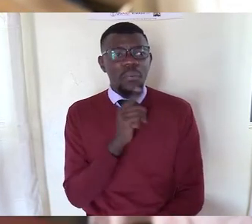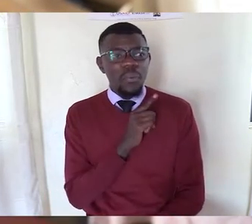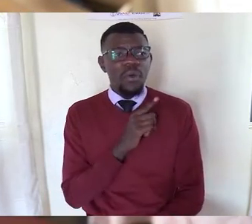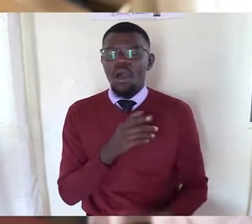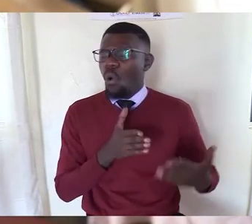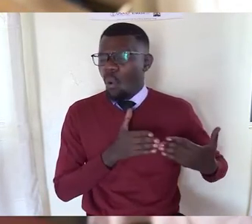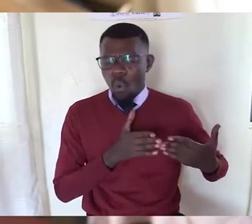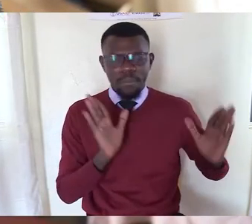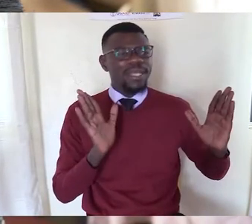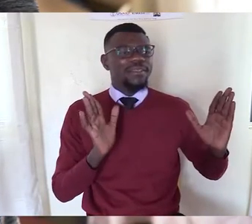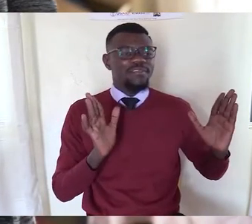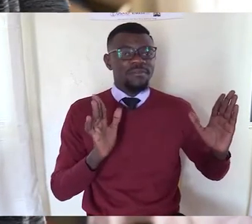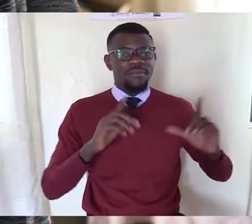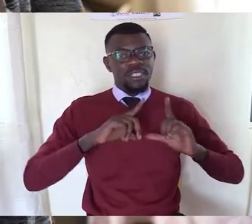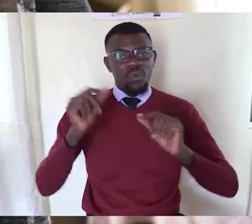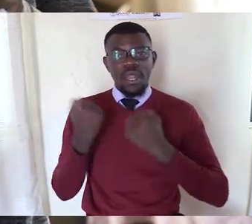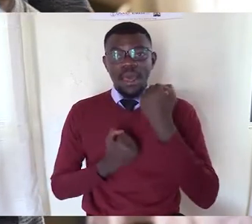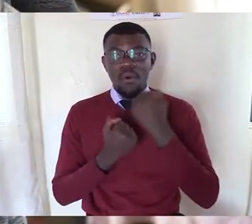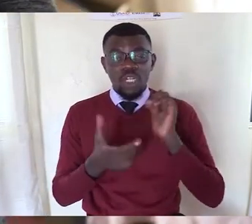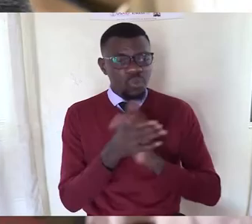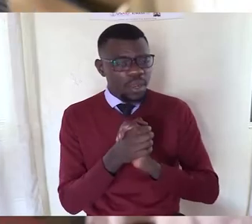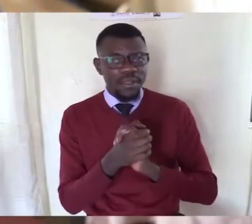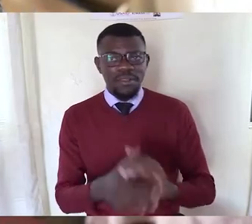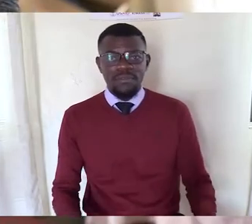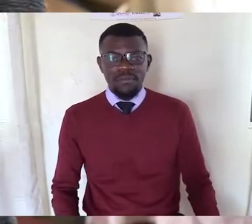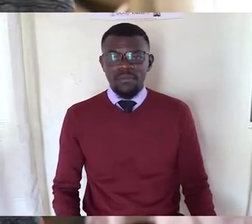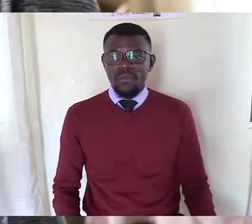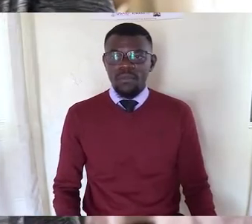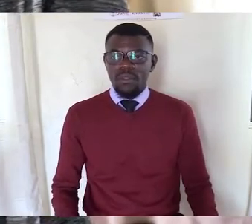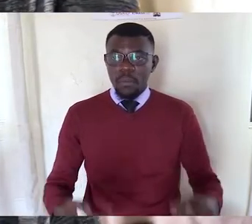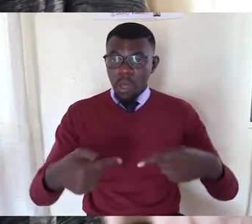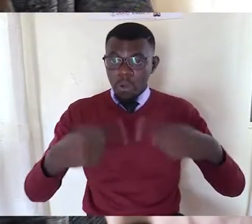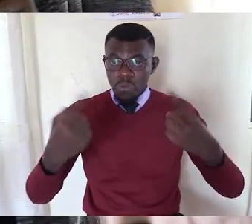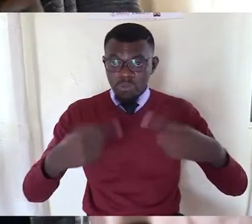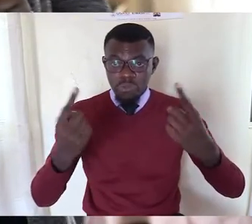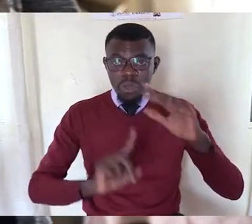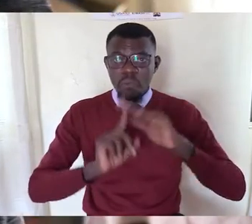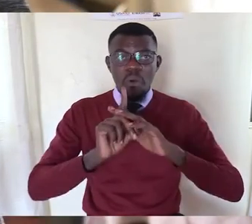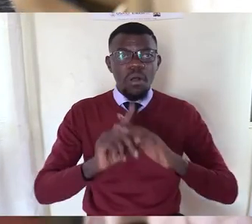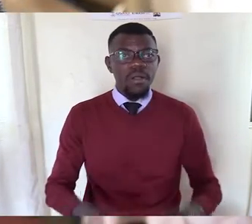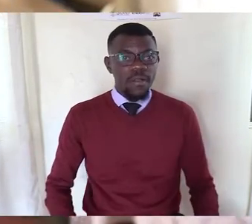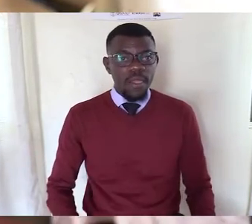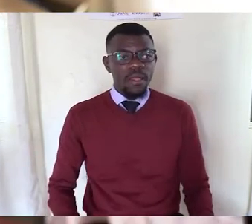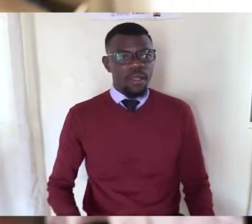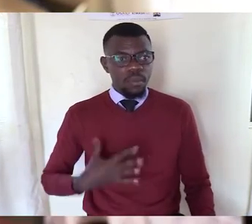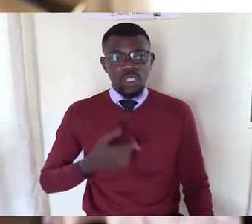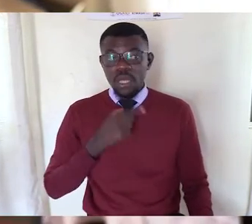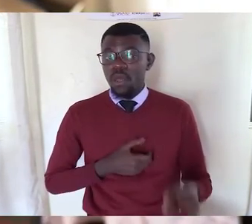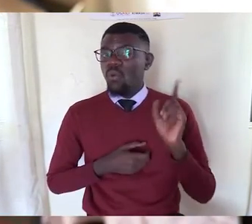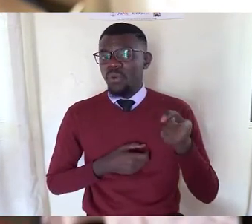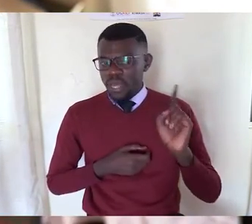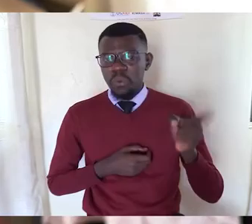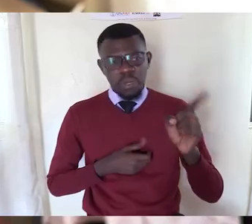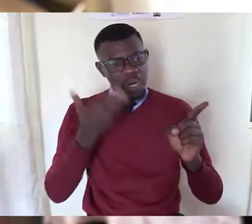open about being that supporter. So when these conflicts arose, aliambiwa kwanza wewe